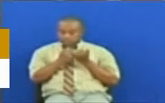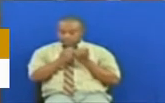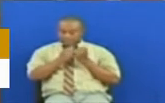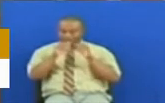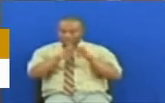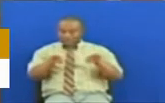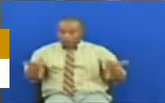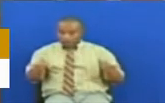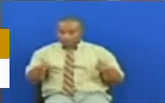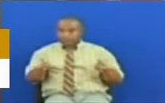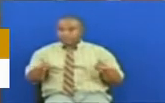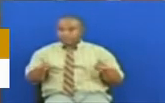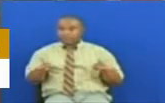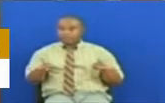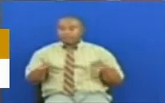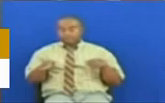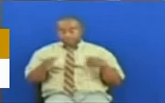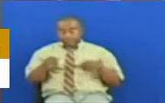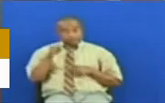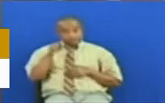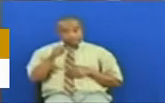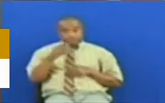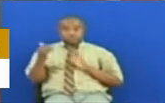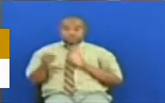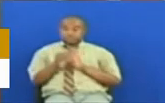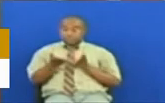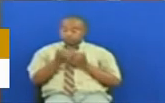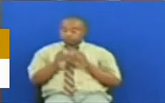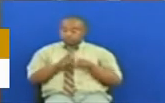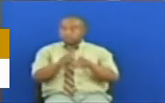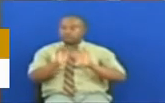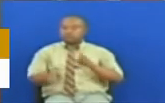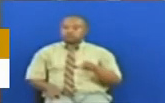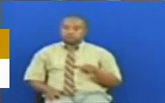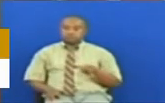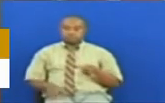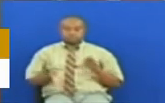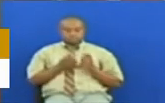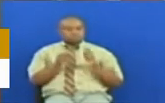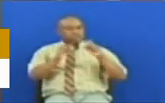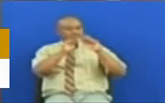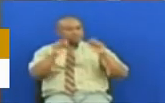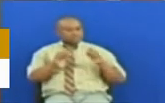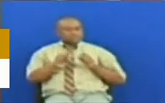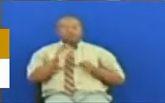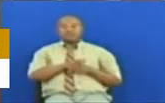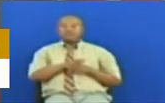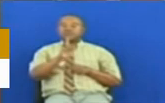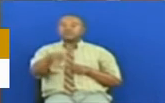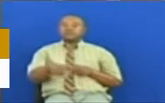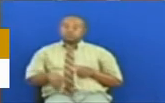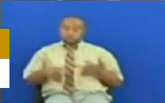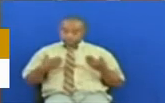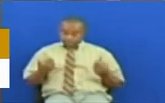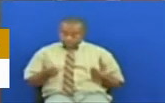kama tumeweka cap basi na flow kule iwepo, ili hii sheria iweze kuendana vizuri, na vipengele hivyo viko vingi katika hii sheria. Kwa hiyo ilikuwa